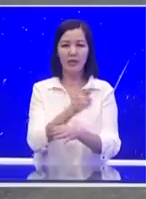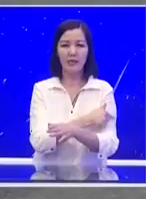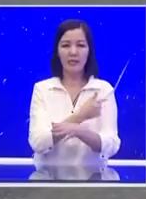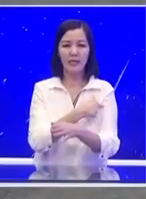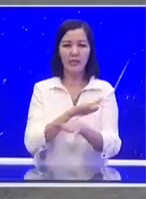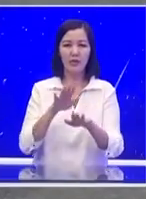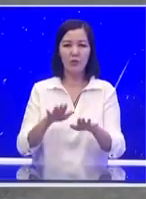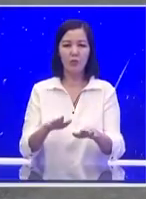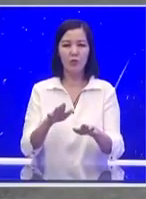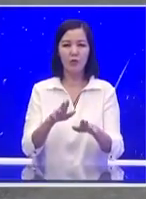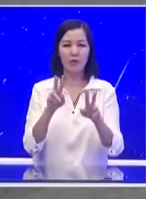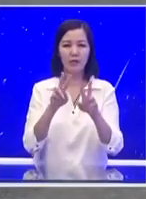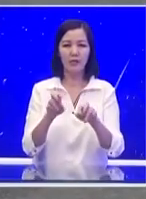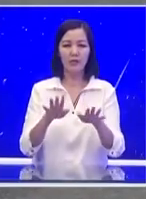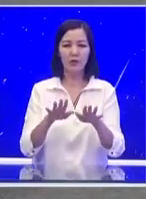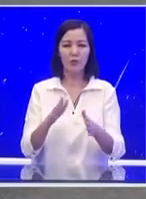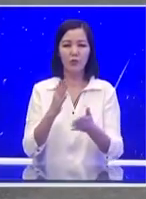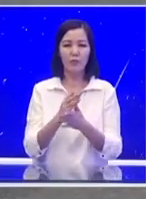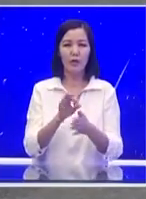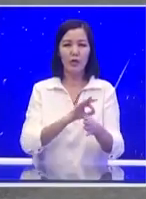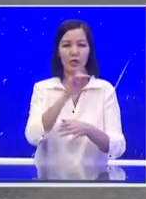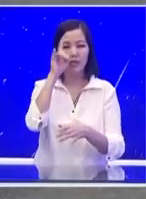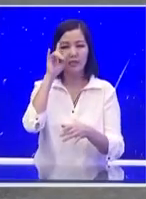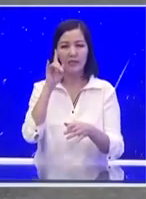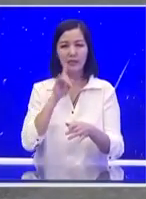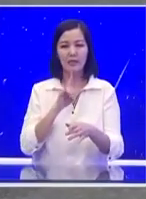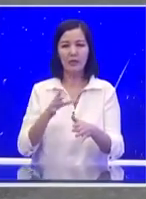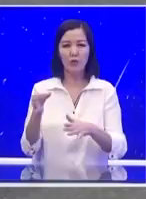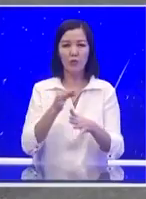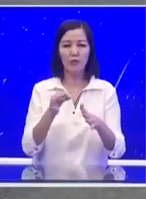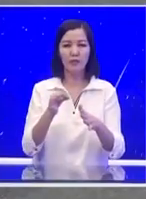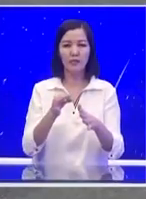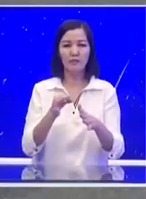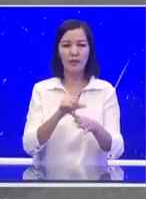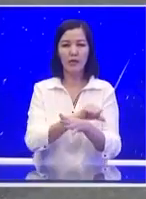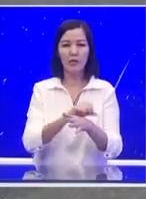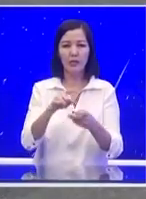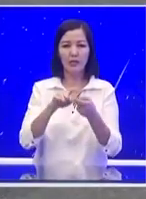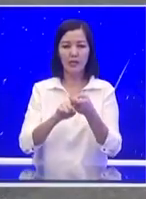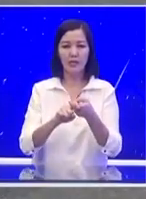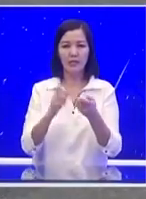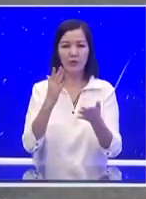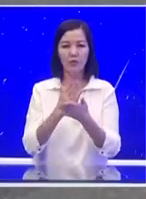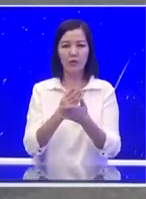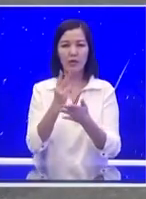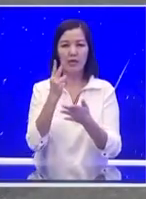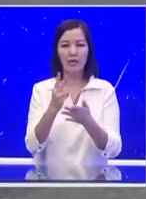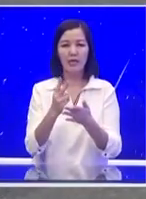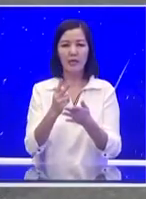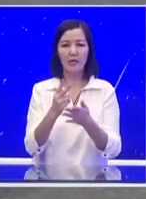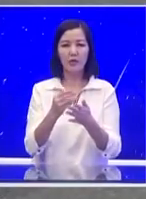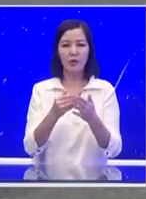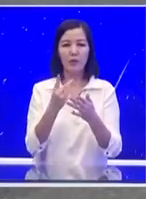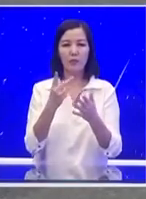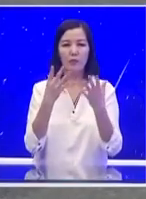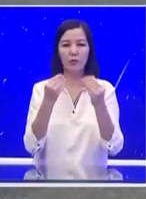бар. Соның бірі Шығыс Қазақстан облысымен шектесетін тұста орналасқан. Мамандардың айтуы бойынша бұл посттан күні бүгінге